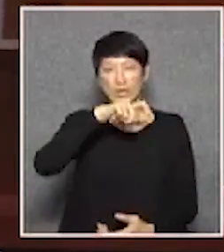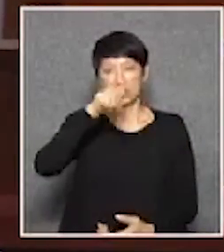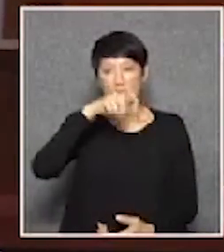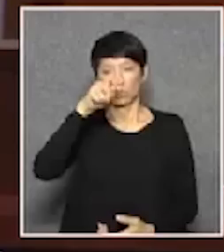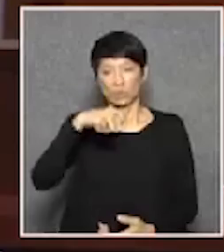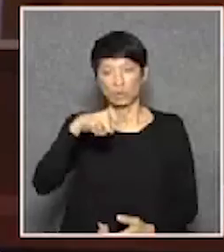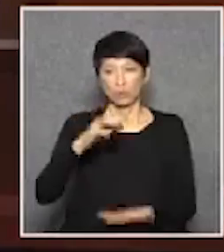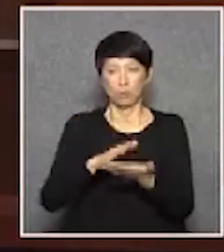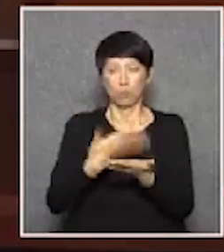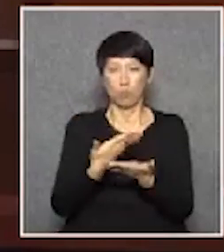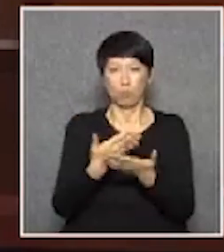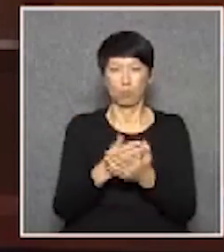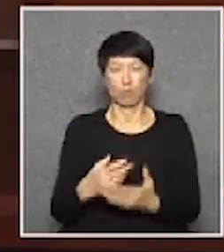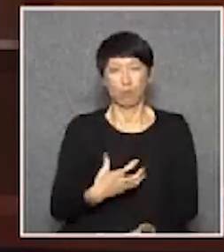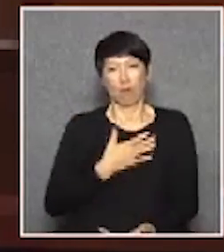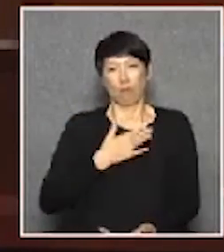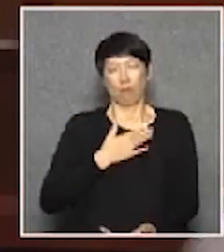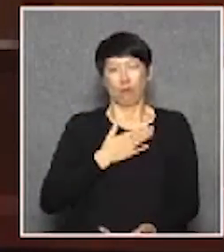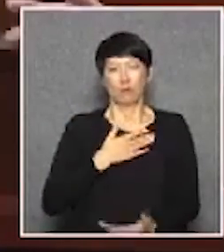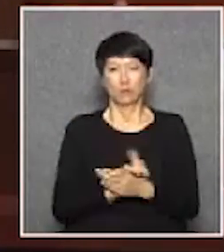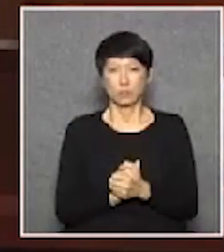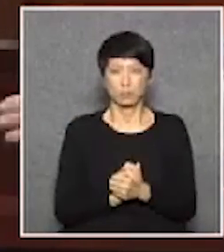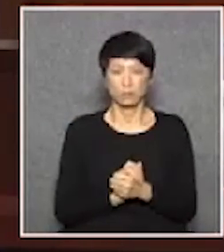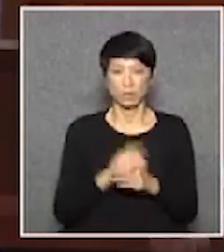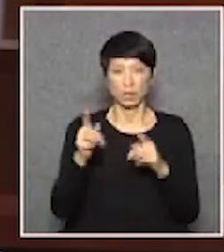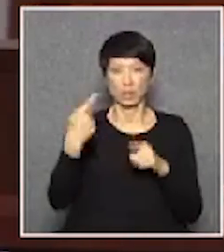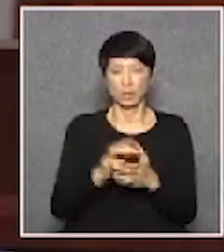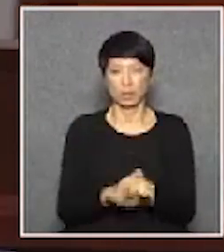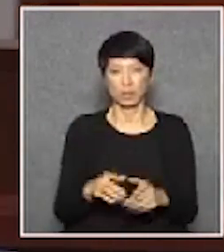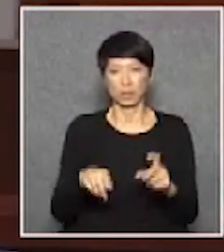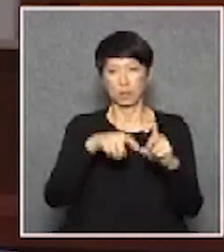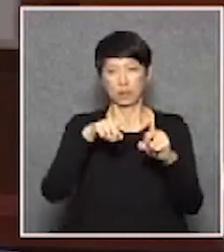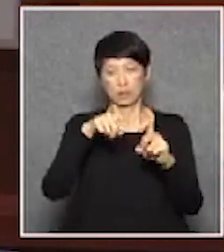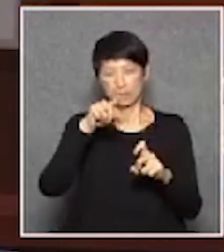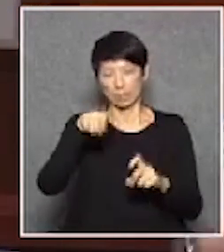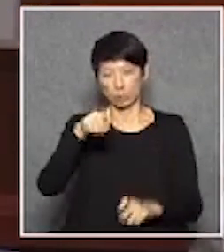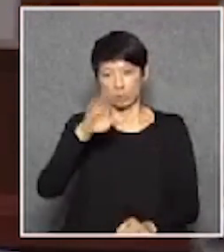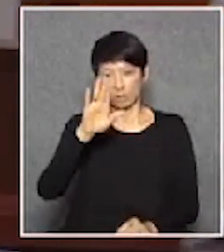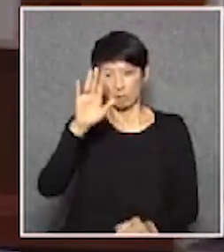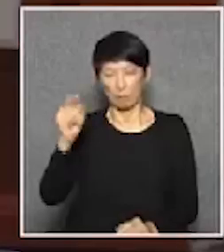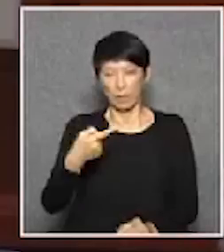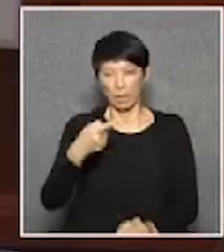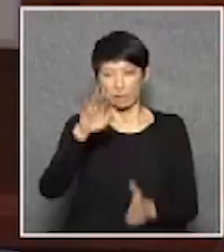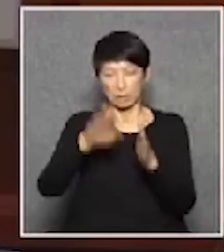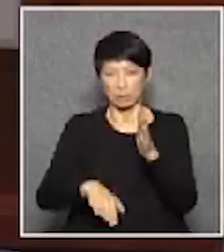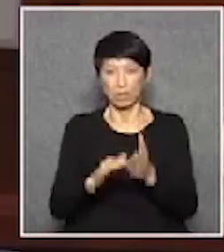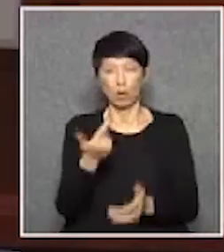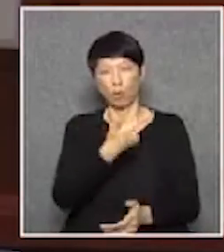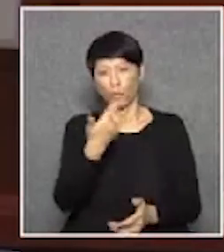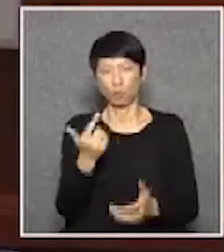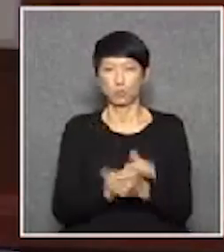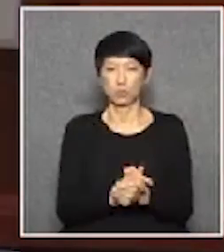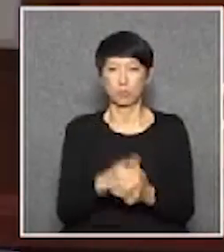位，你说几恐怖啊？你说是吧？其他那些9000万以下，那些不计其数，是吧？你这